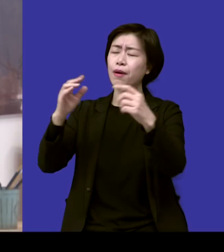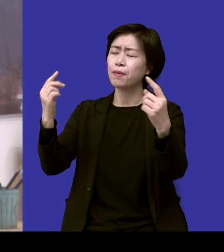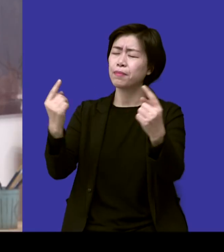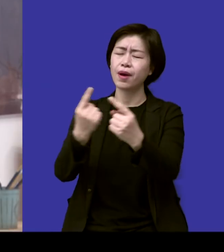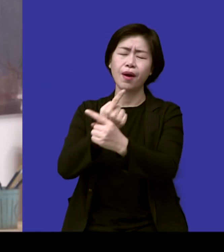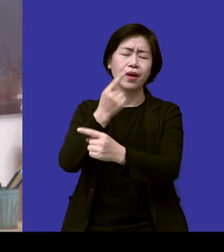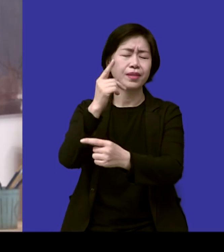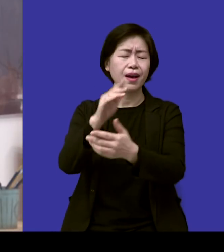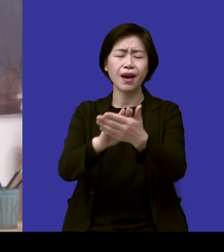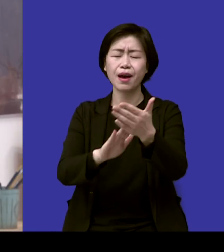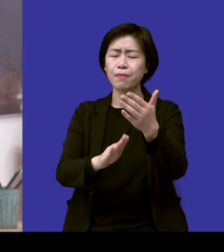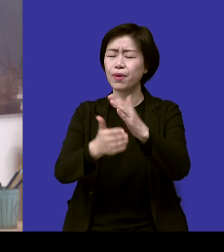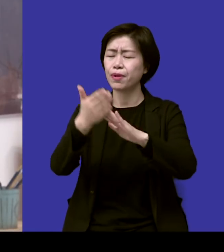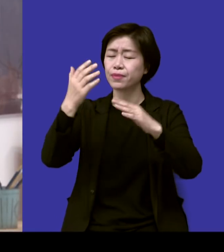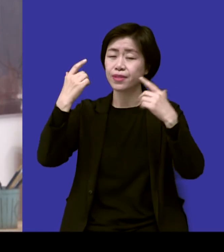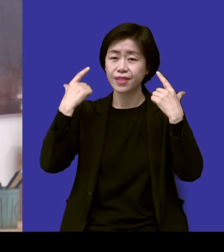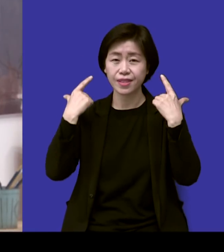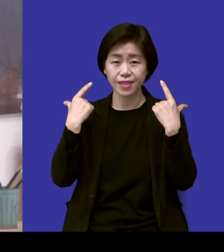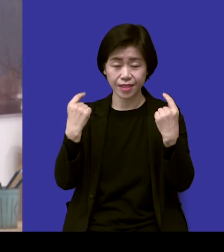사랑